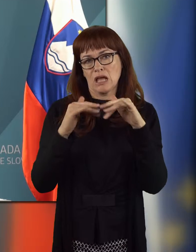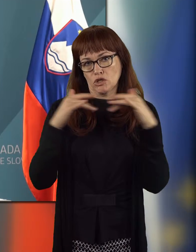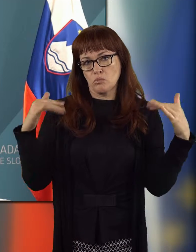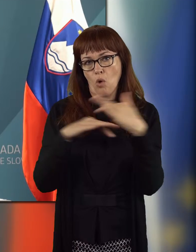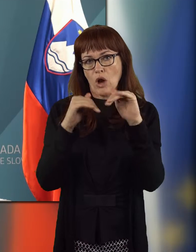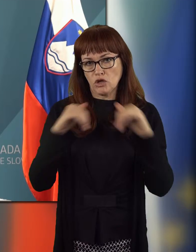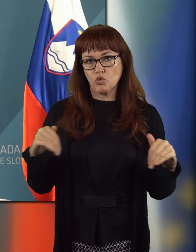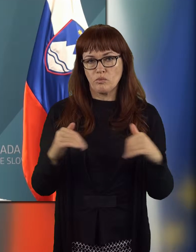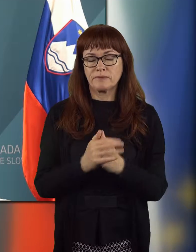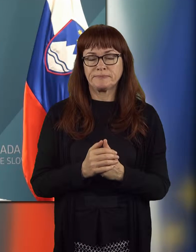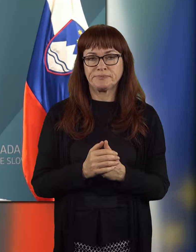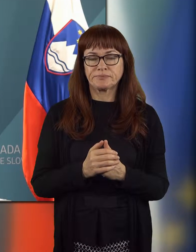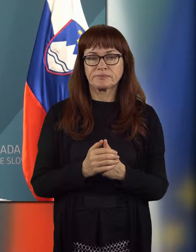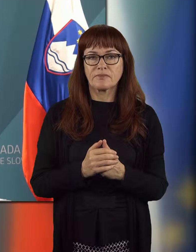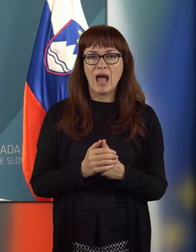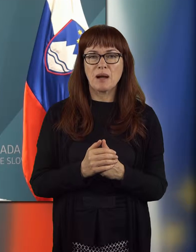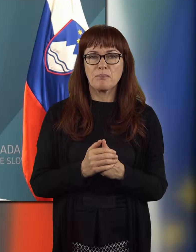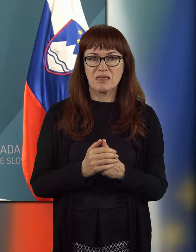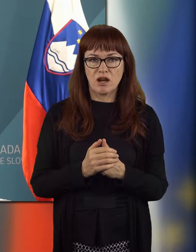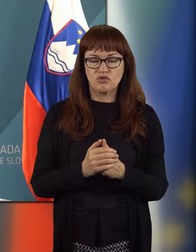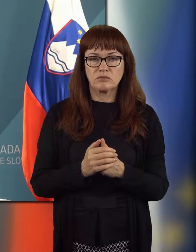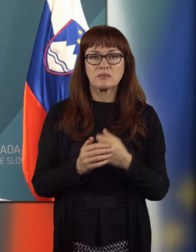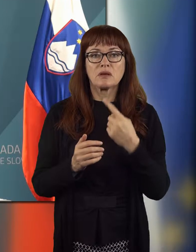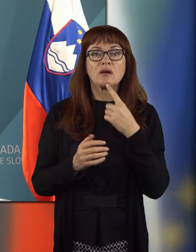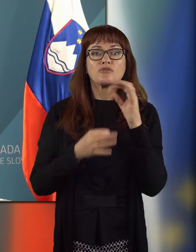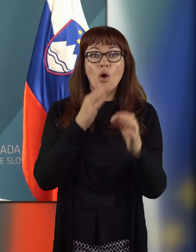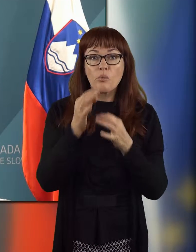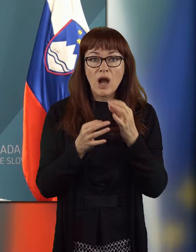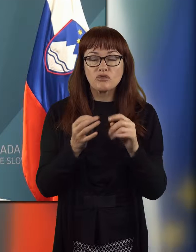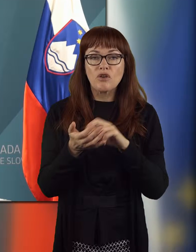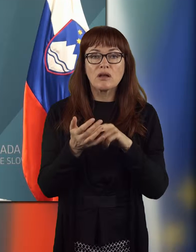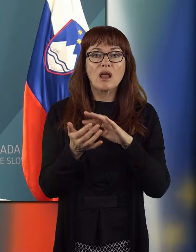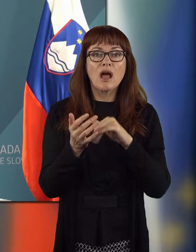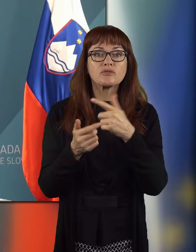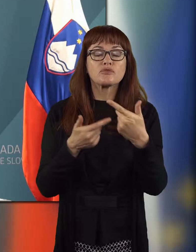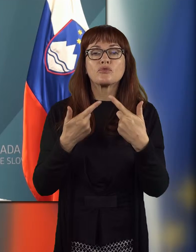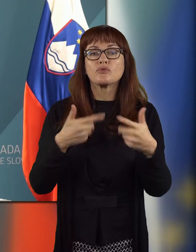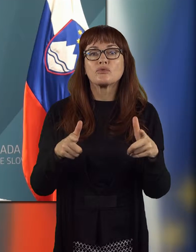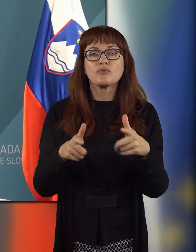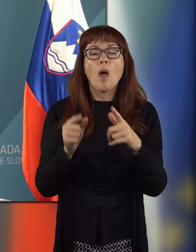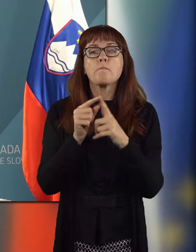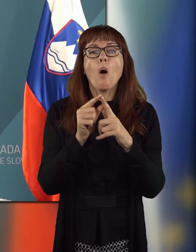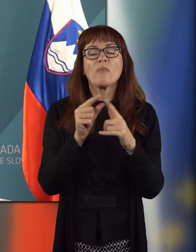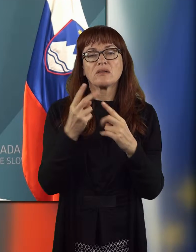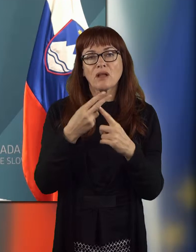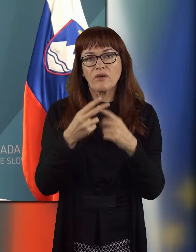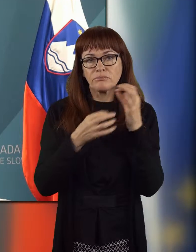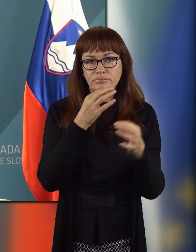razsodbo. Ja. Damo še komu drugemu, ja, če ima kakšno vprašanje, izvolite, Pop TV,